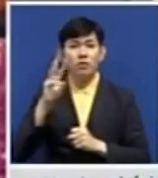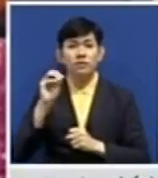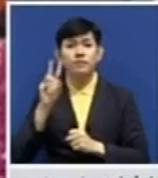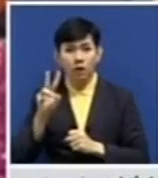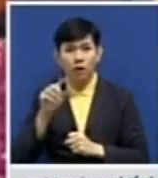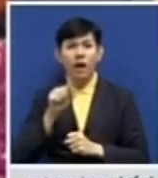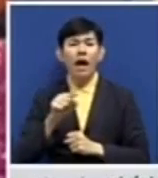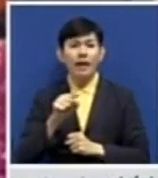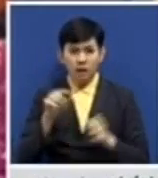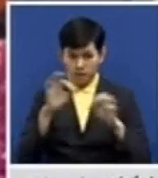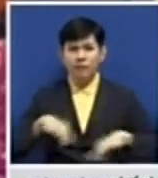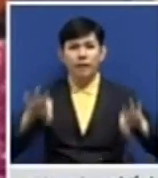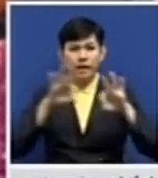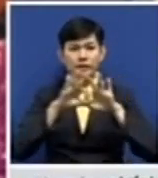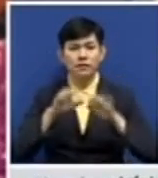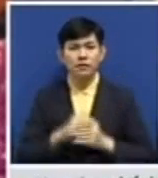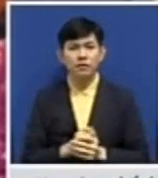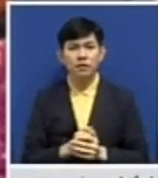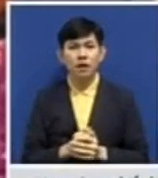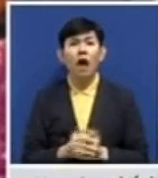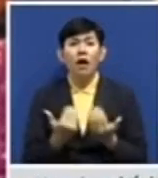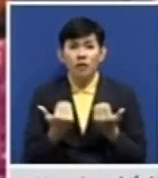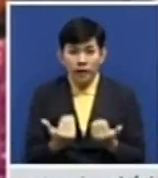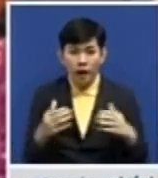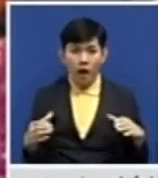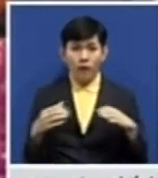2562อันนี้ก็เป็นเรื่องสำคัญนะและบัดนี้คณะรัฐม